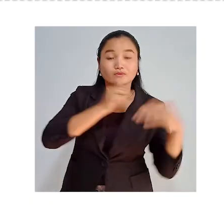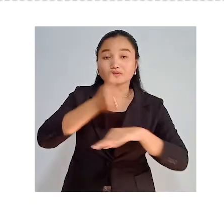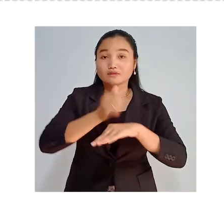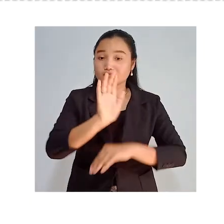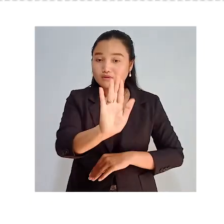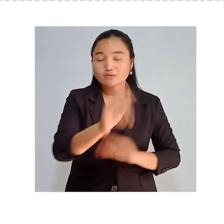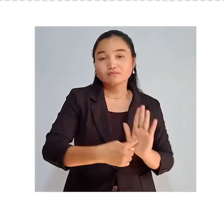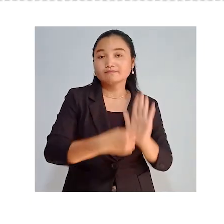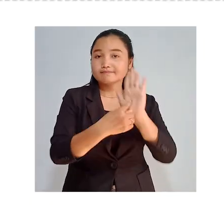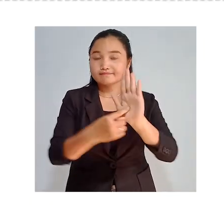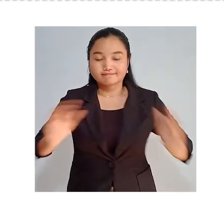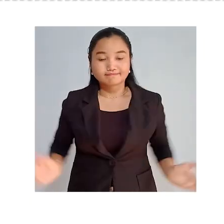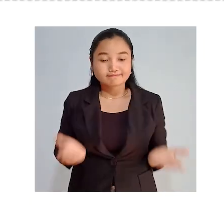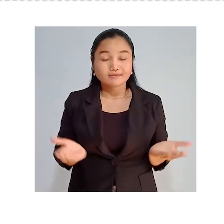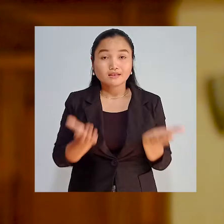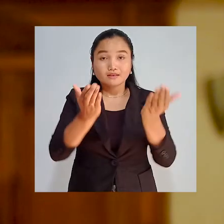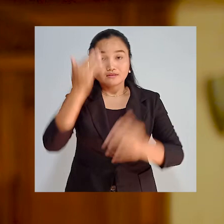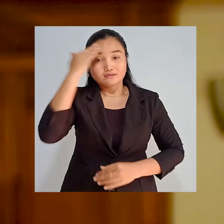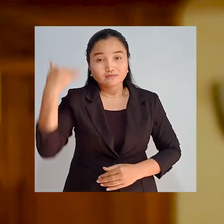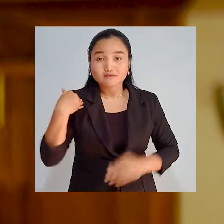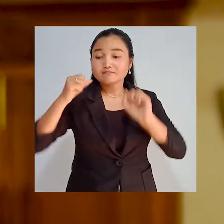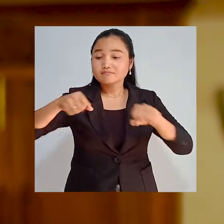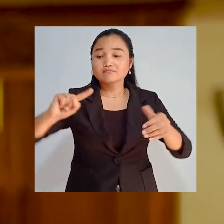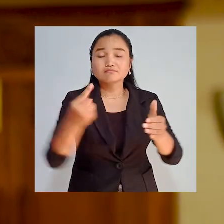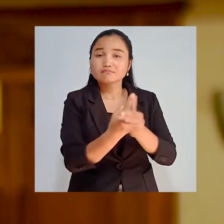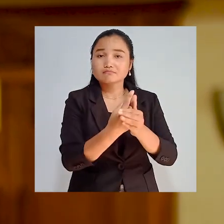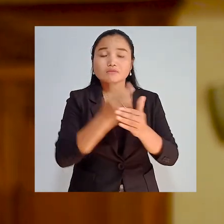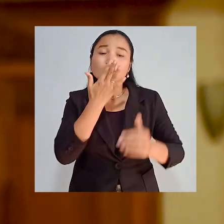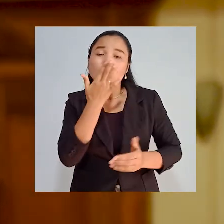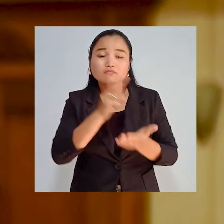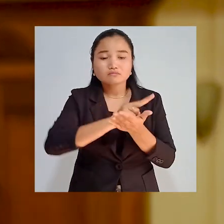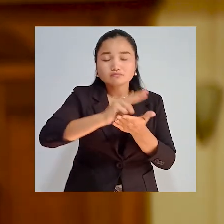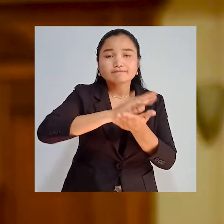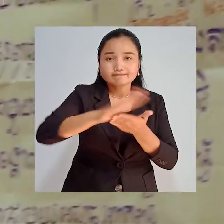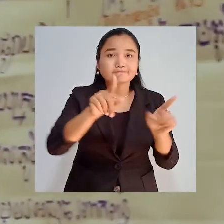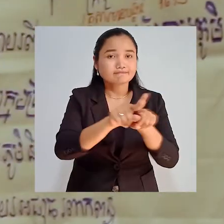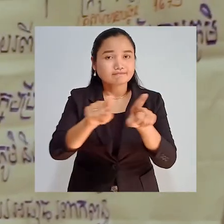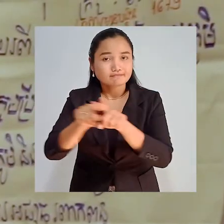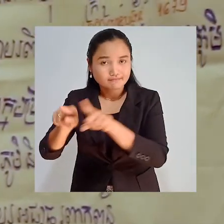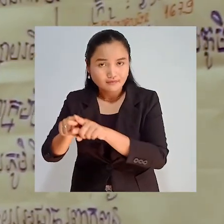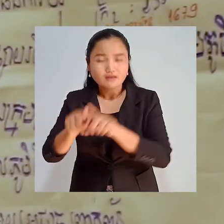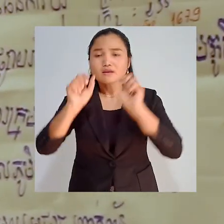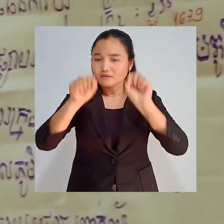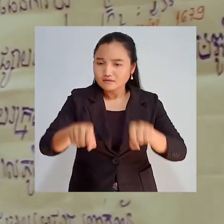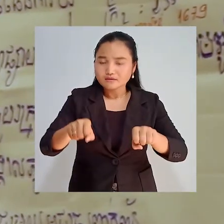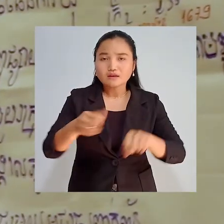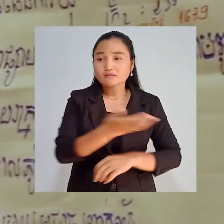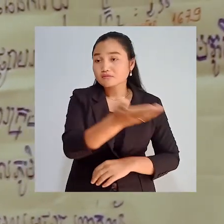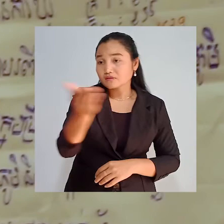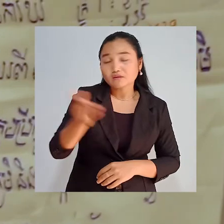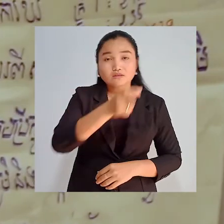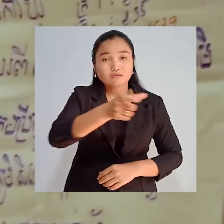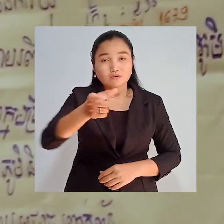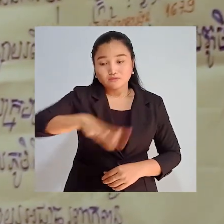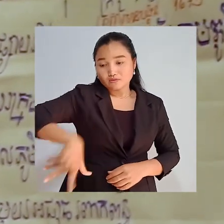ឆ្លងបញ្ចាំងនិងជំរុញលើកទឹកចិត្តឲ្យស្ត្រីចូលរួមចំណាយក្នុងវិស័យទឹកស្អាតនិងអនាម័យនិងធ្វើឲ្យប្រជា